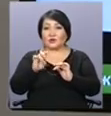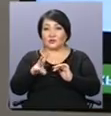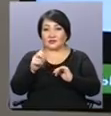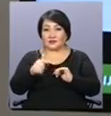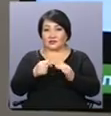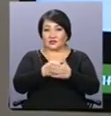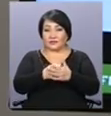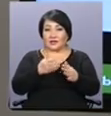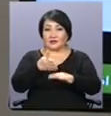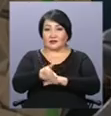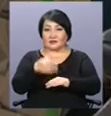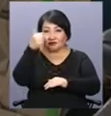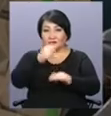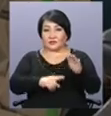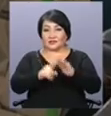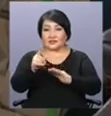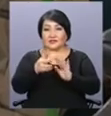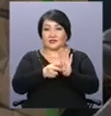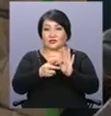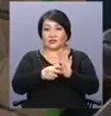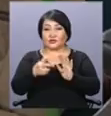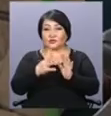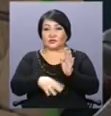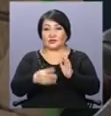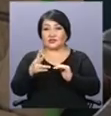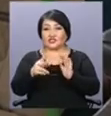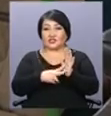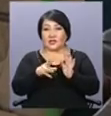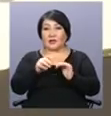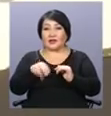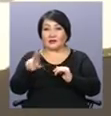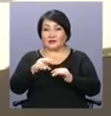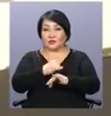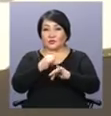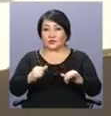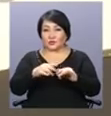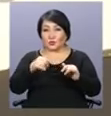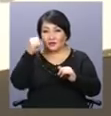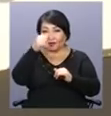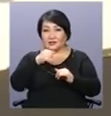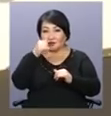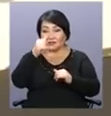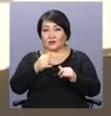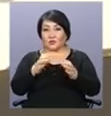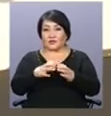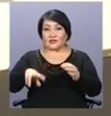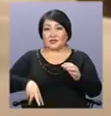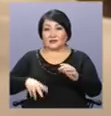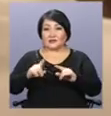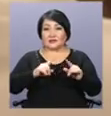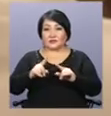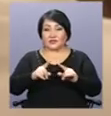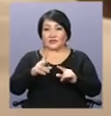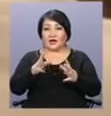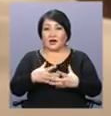жыл басынан бері 897 миллиард теңгеге өскен. Атап өтерлігі өткен айда қордың директорлар кеңесі корпоративтік